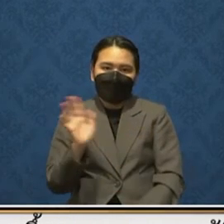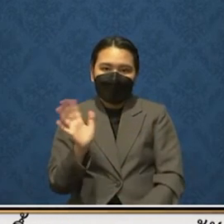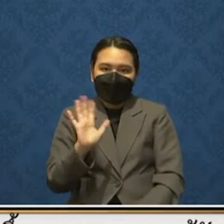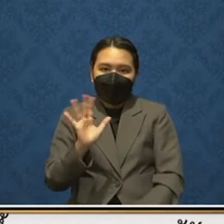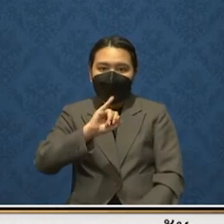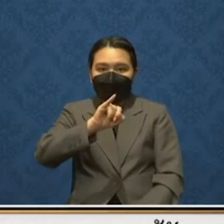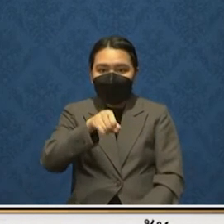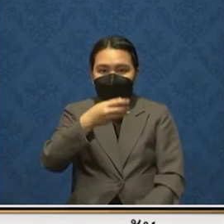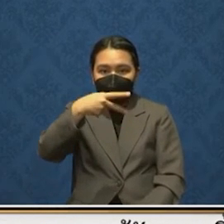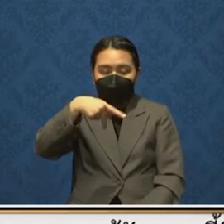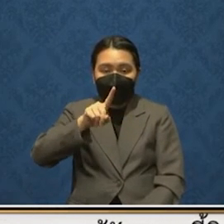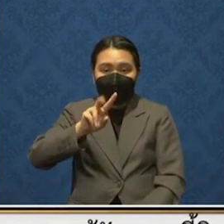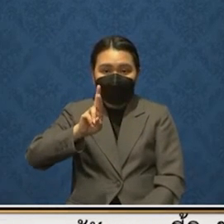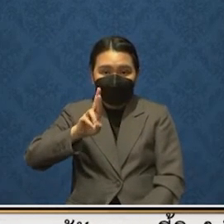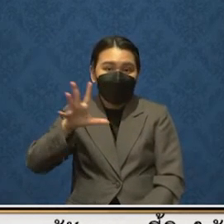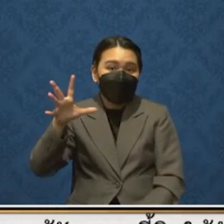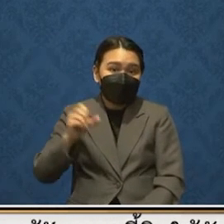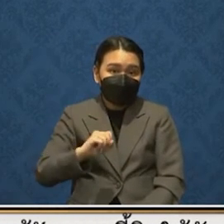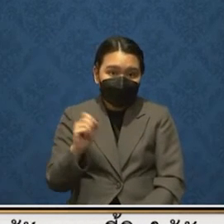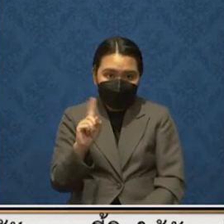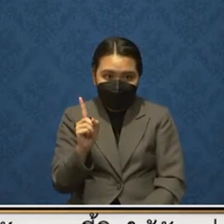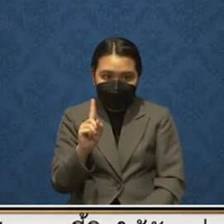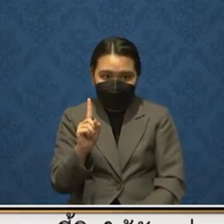เจอประรอยแยกมาจาก